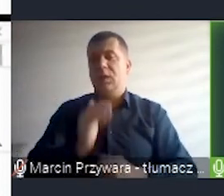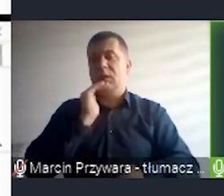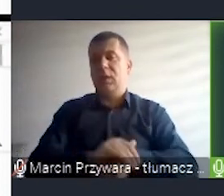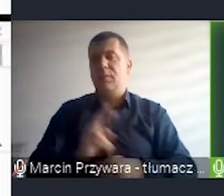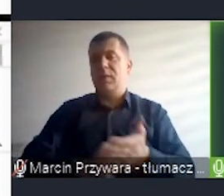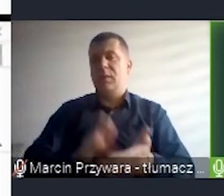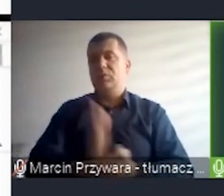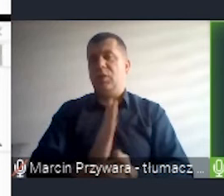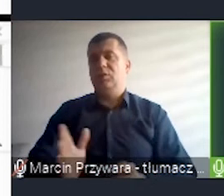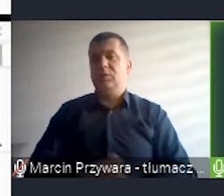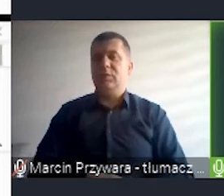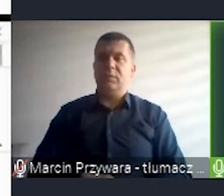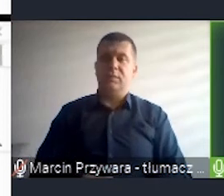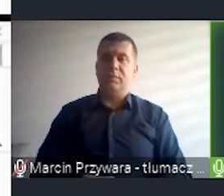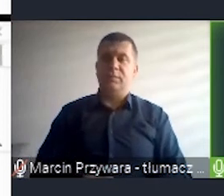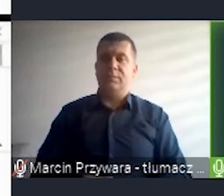części.